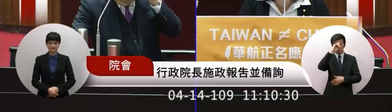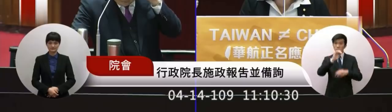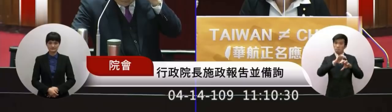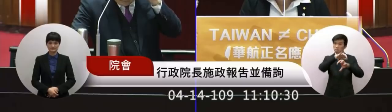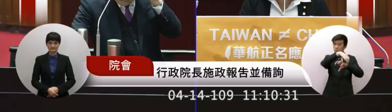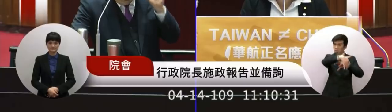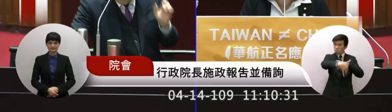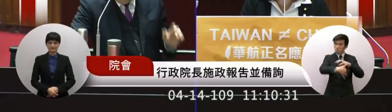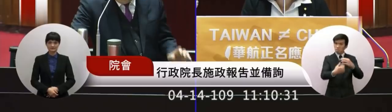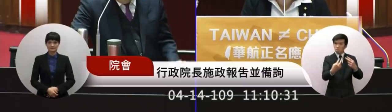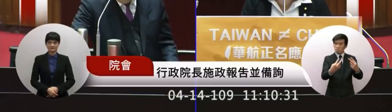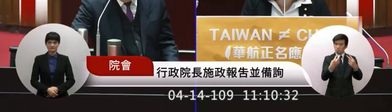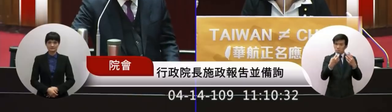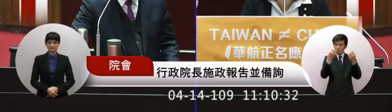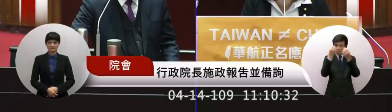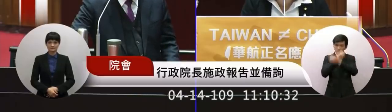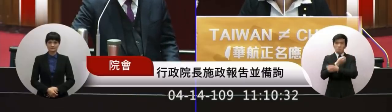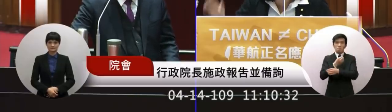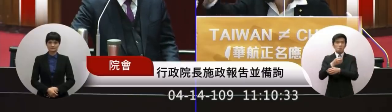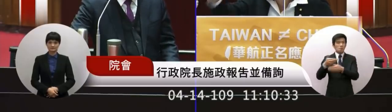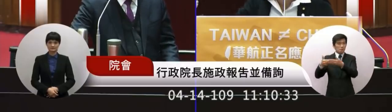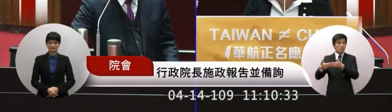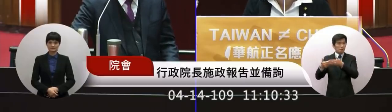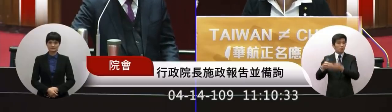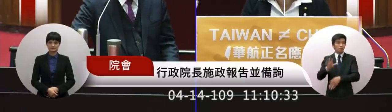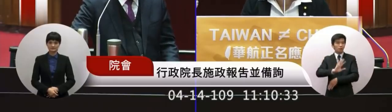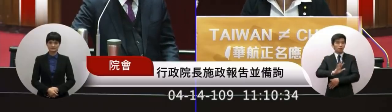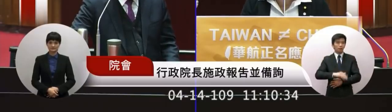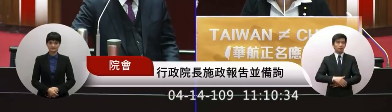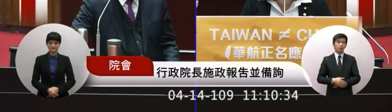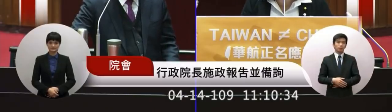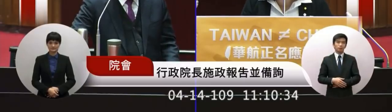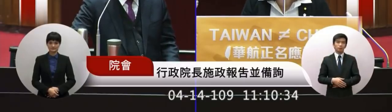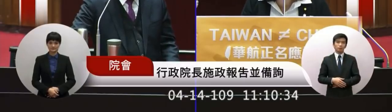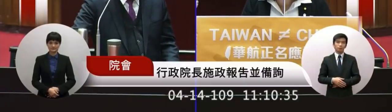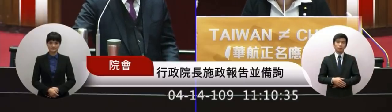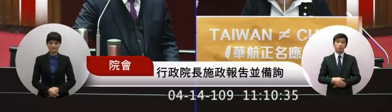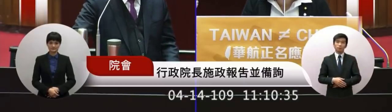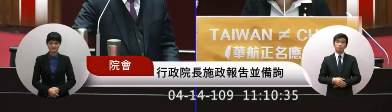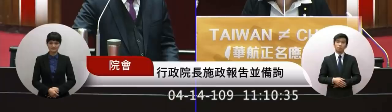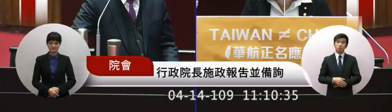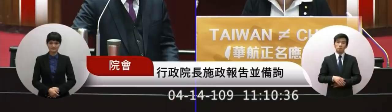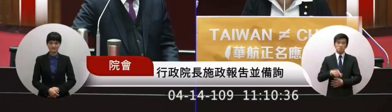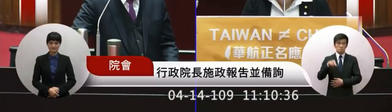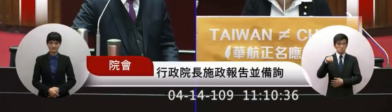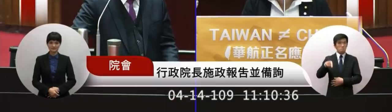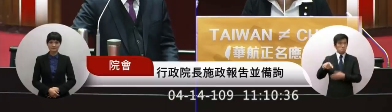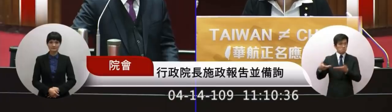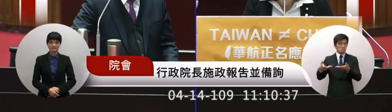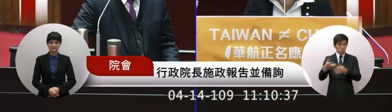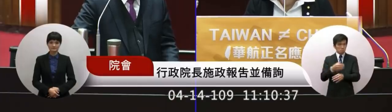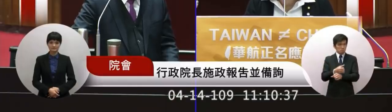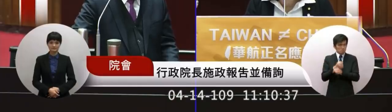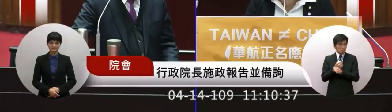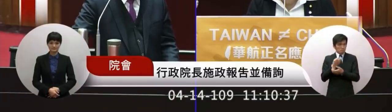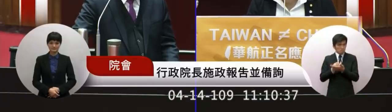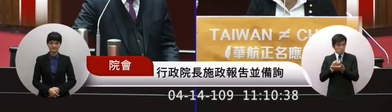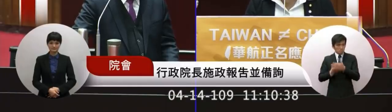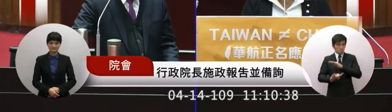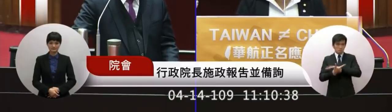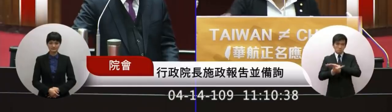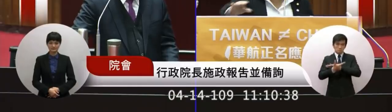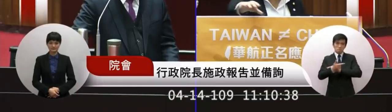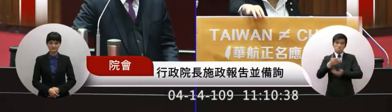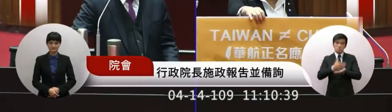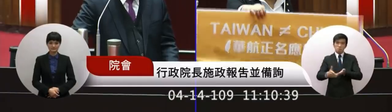不可以認為我們是中國的台灣所以說我們這項要出主意趕快去處